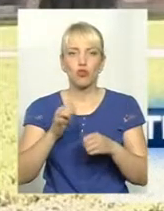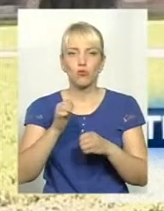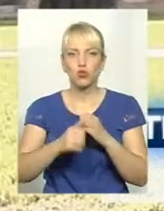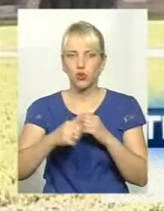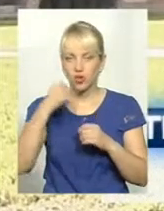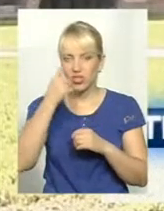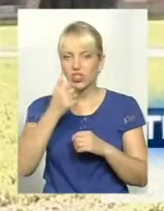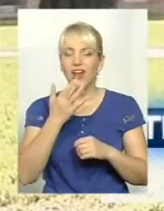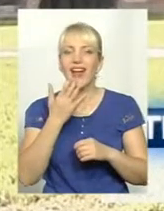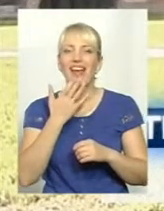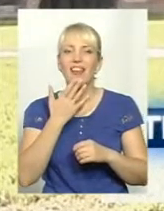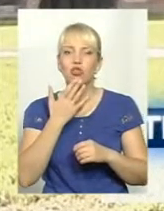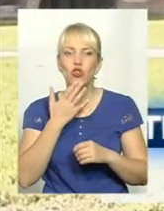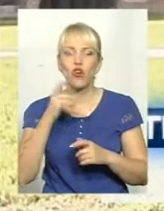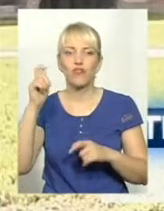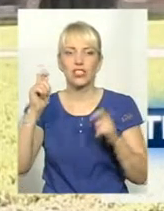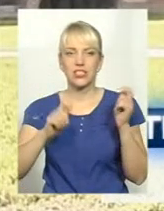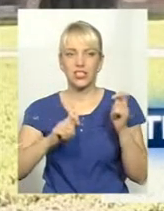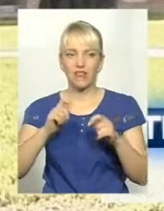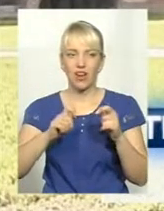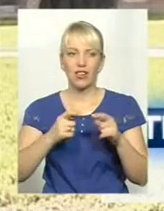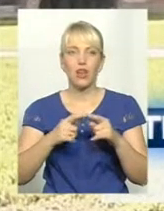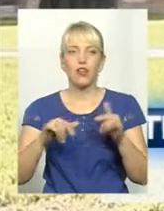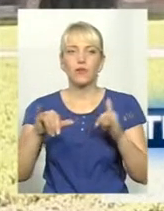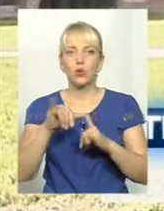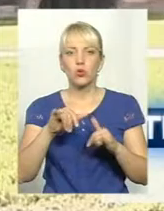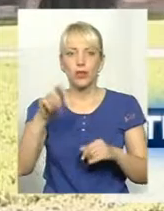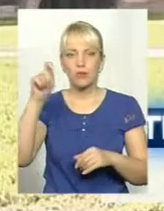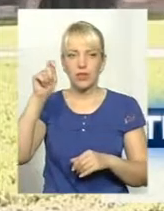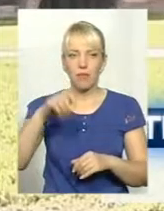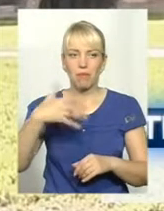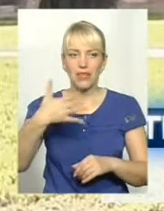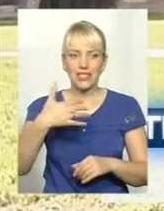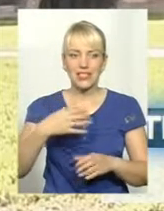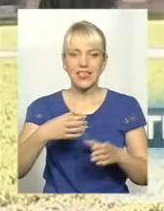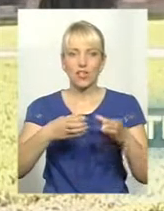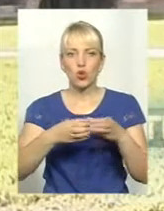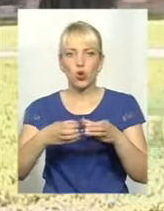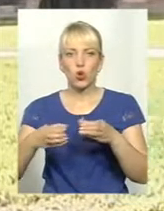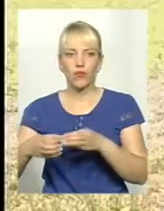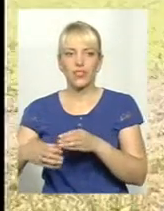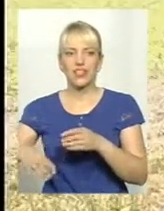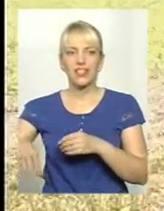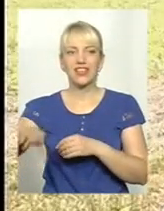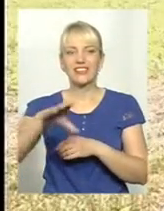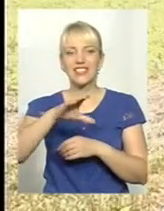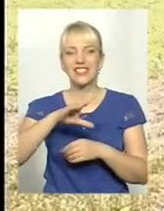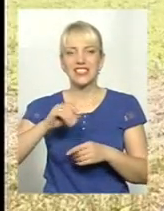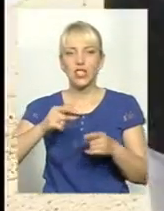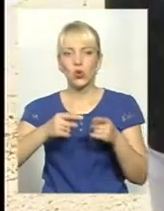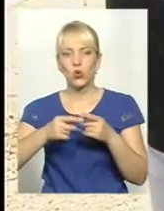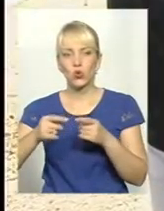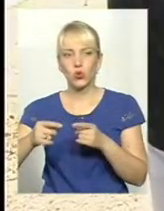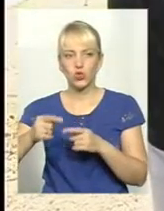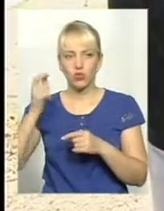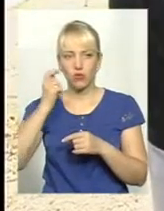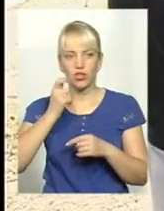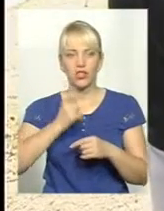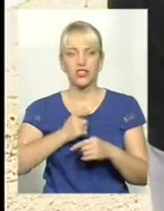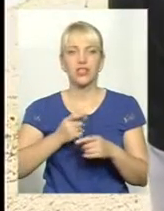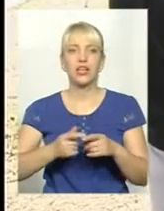сайт замку князів Острозьких. А також тут проводять різноманітні фестивалі. Найближчий запланований вже за місяць. Ми